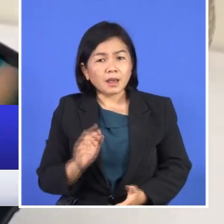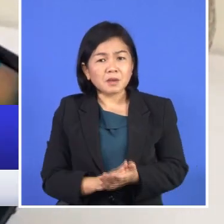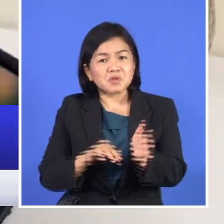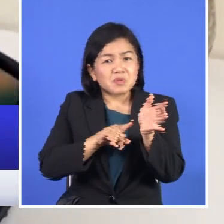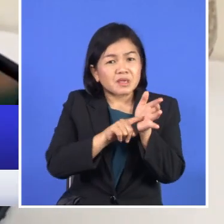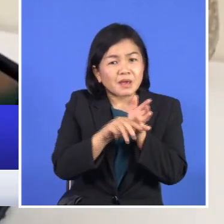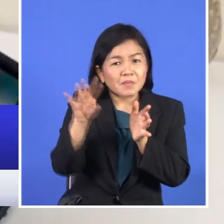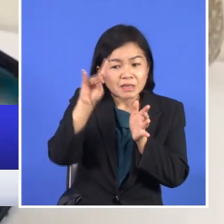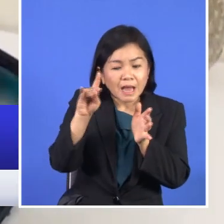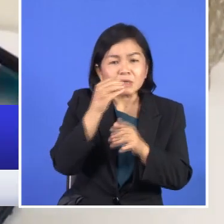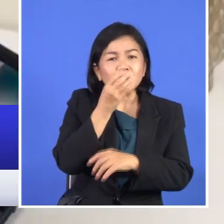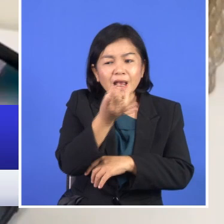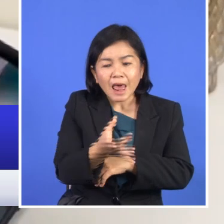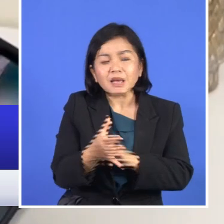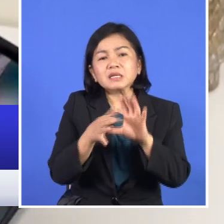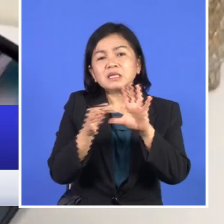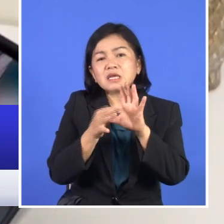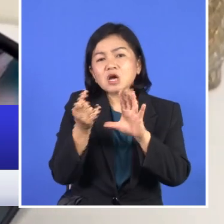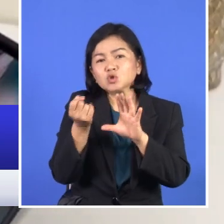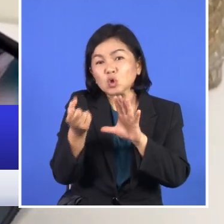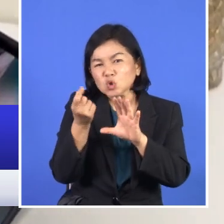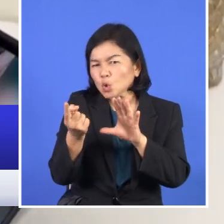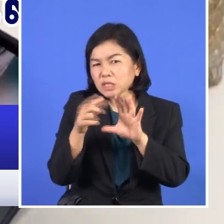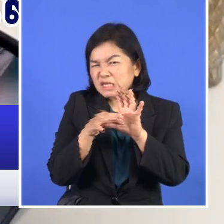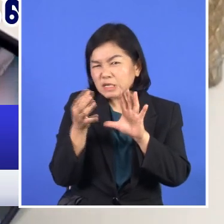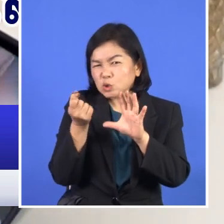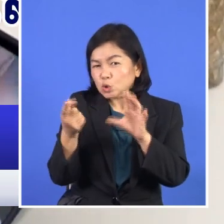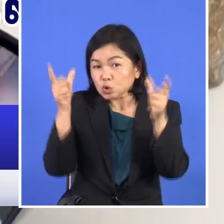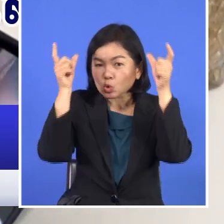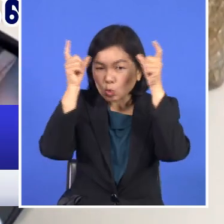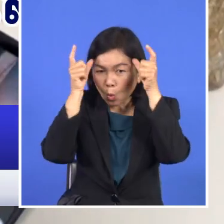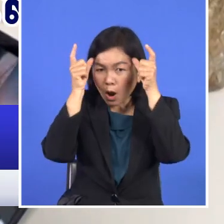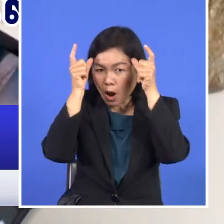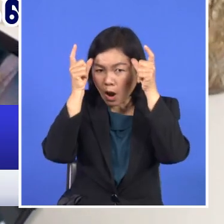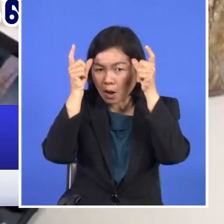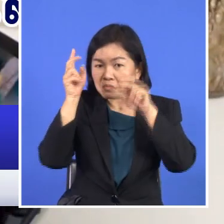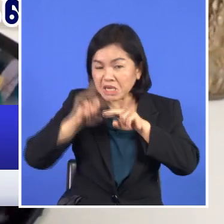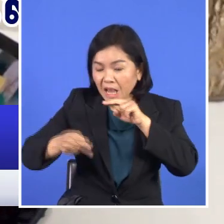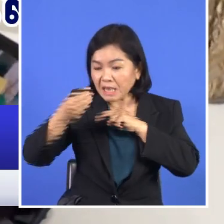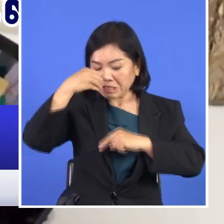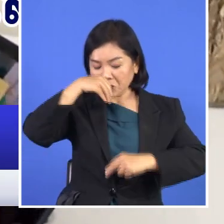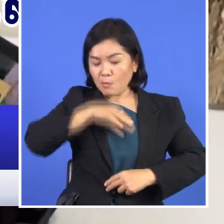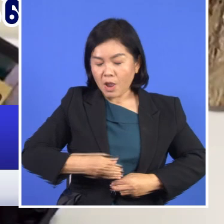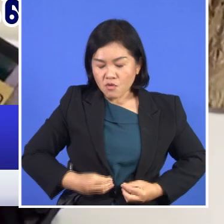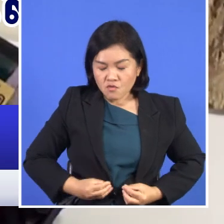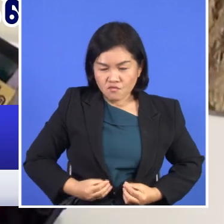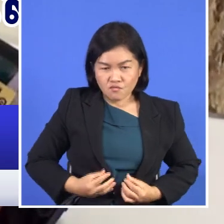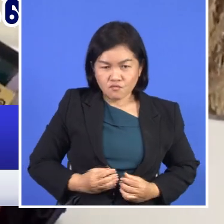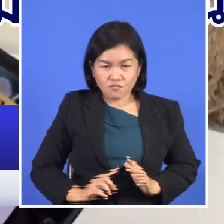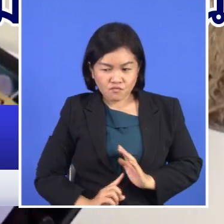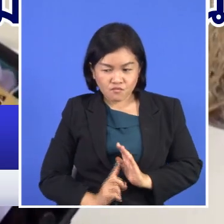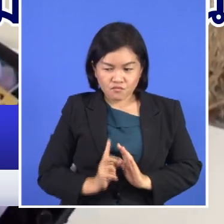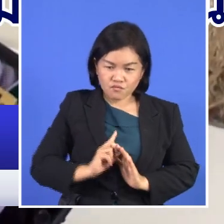ก็คือต้องกินพวกเนื้อวัวดิบครับซึ่งมีระยะตัวอ่อนของพยาธินะครับแล้วก็ตัวพยาธิก็จะไปเจริญเติบโตอยู่ที่ลำ